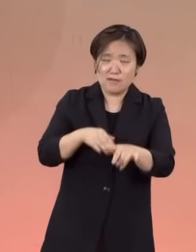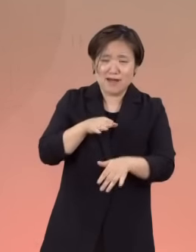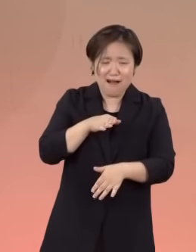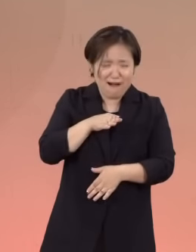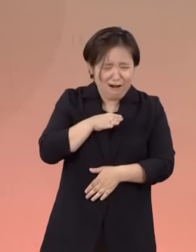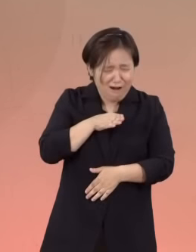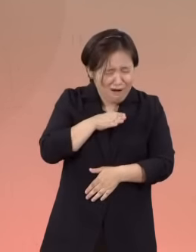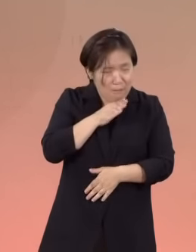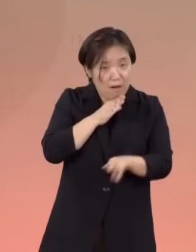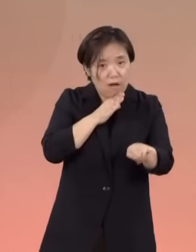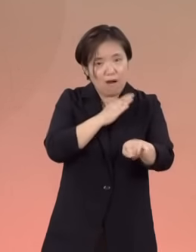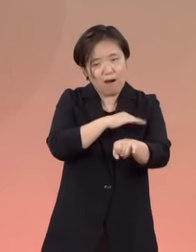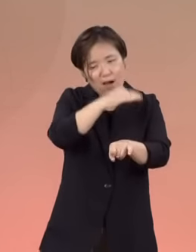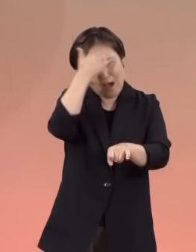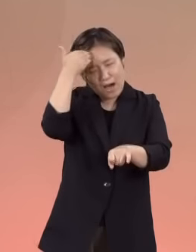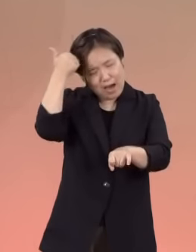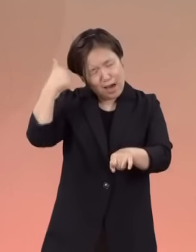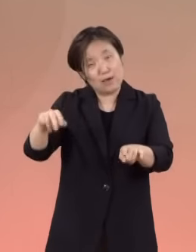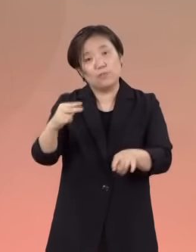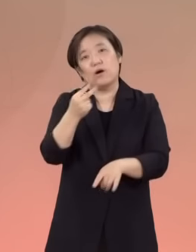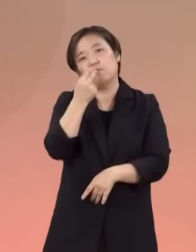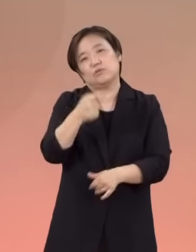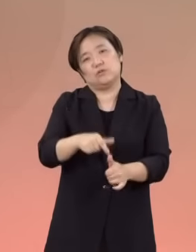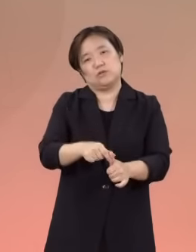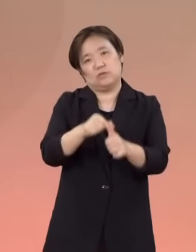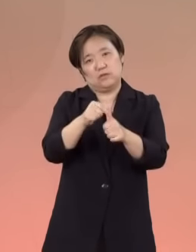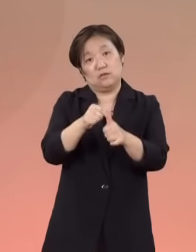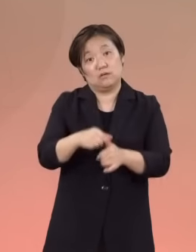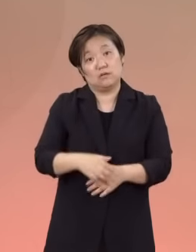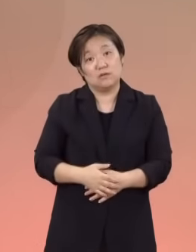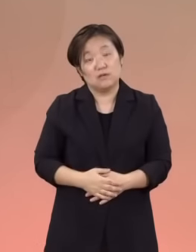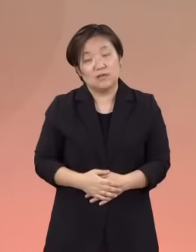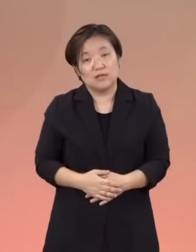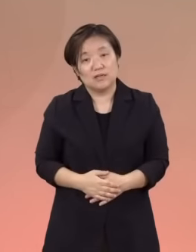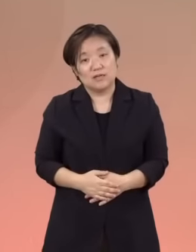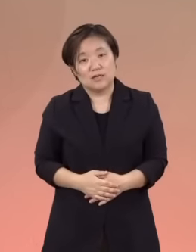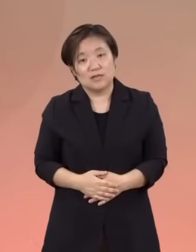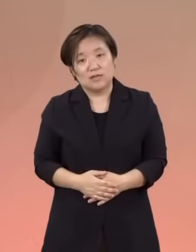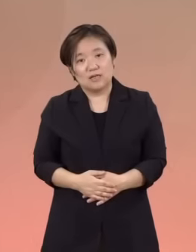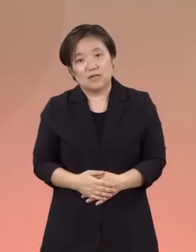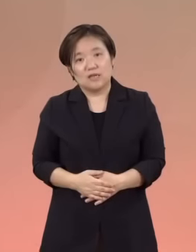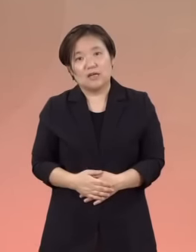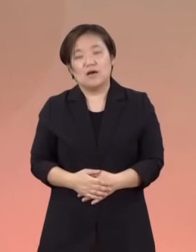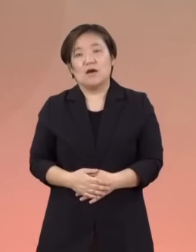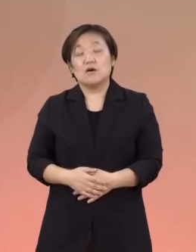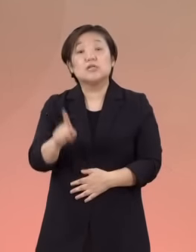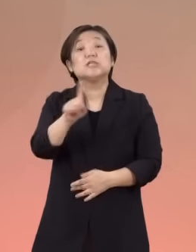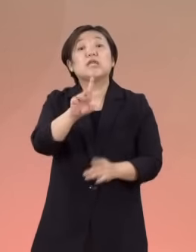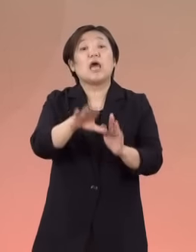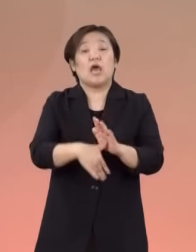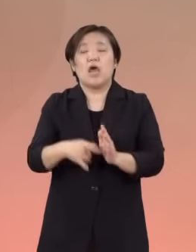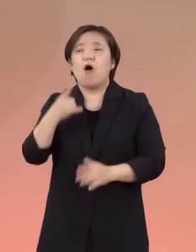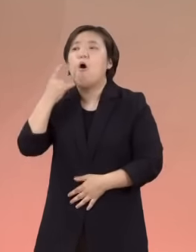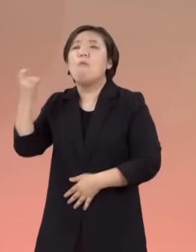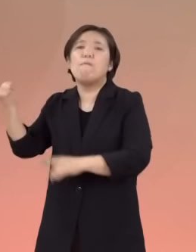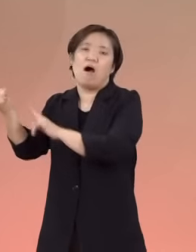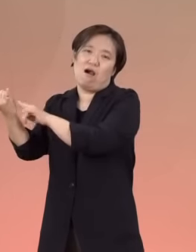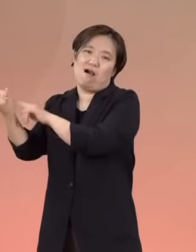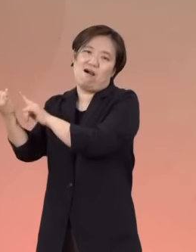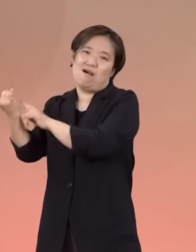어이 몸의 생명을 그렇게 지켜 냈잖아요 그러니까 어머니가 우리 아들 멀리 해외로